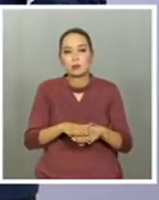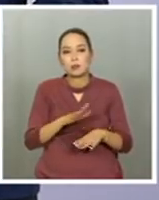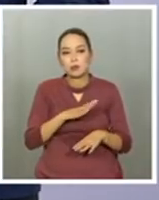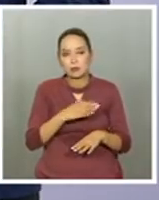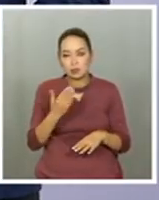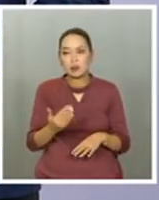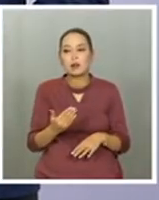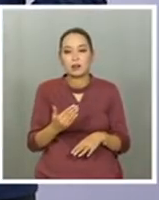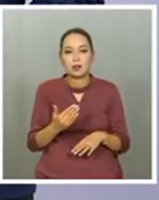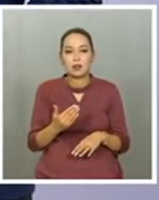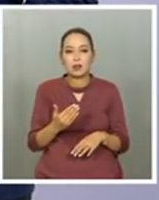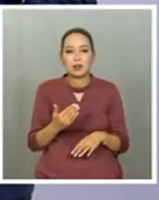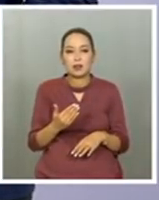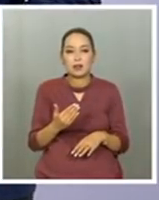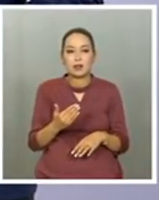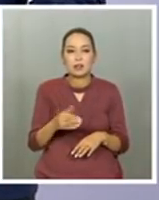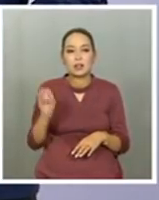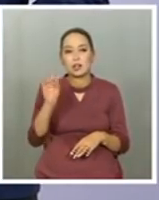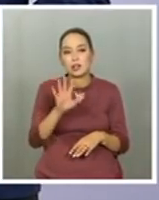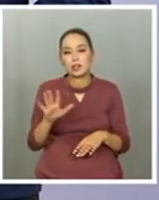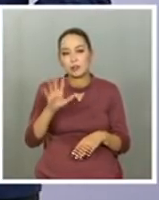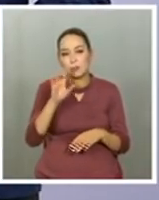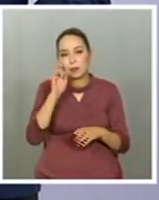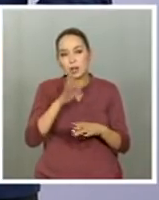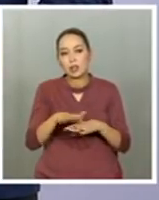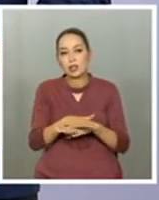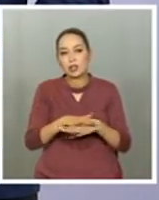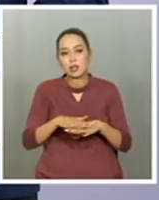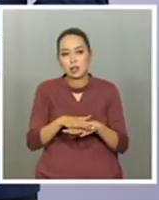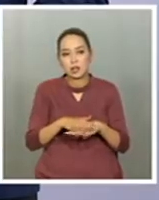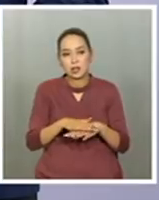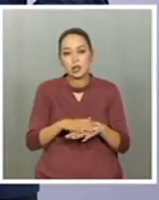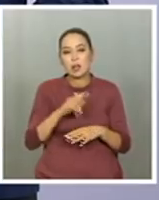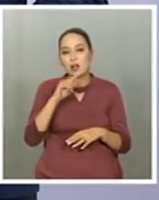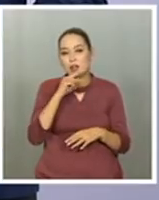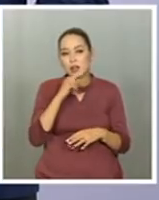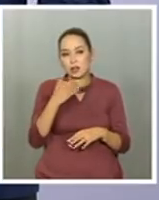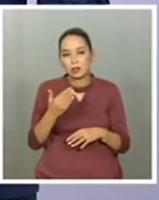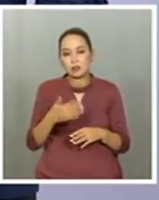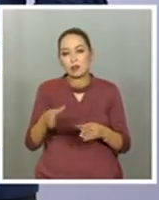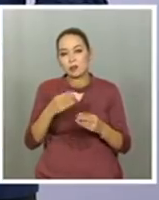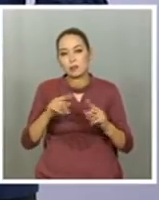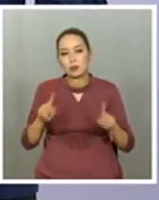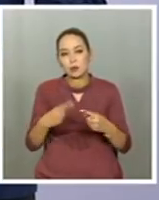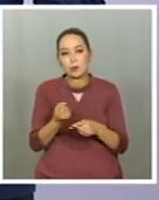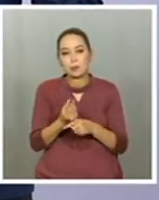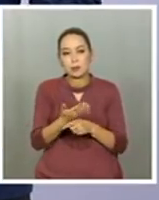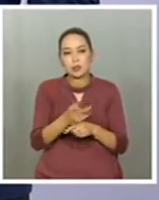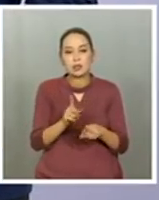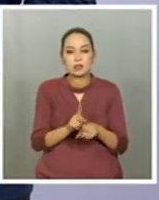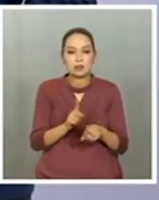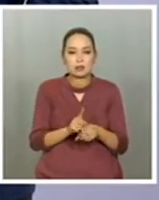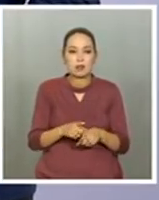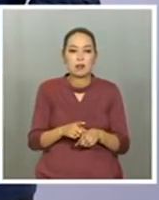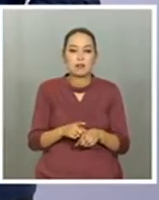конференция Европа елдеріндегі экономиканың қалпына келтіруге біршама әсерін тигізді.